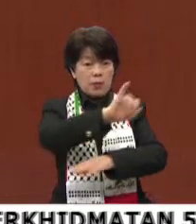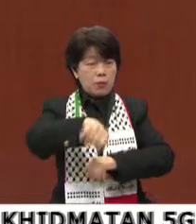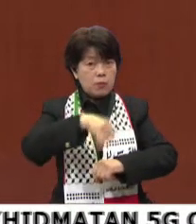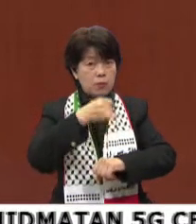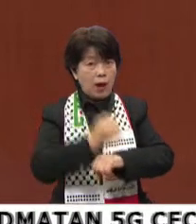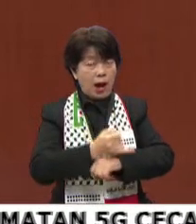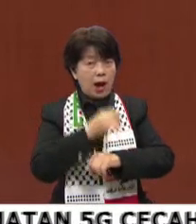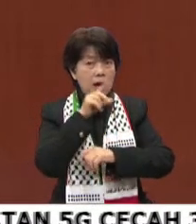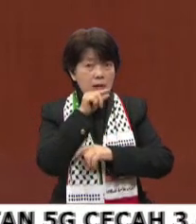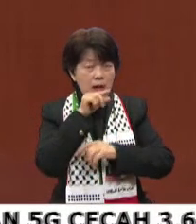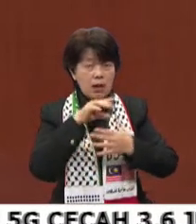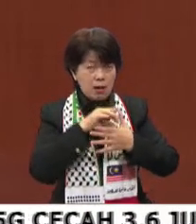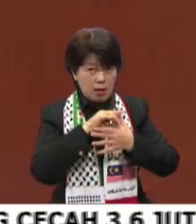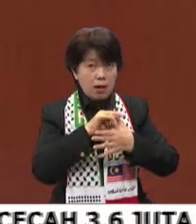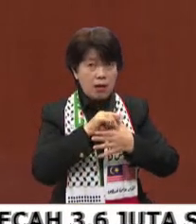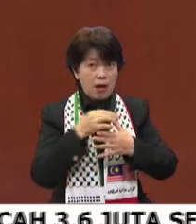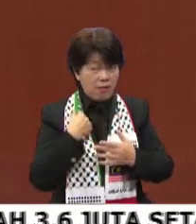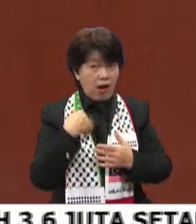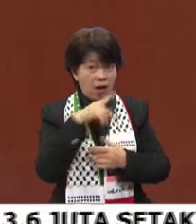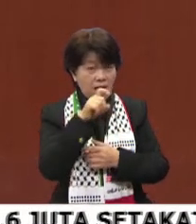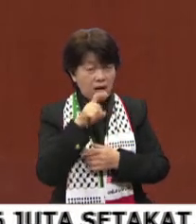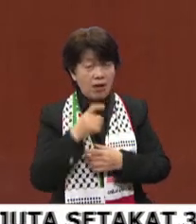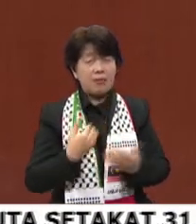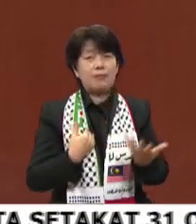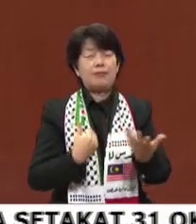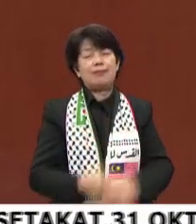negara daging ayam Terima